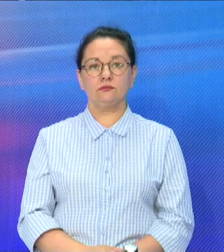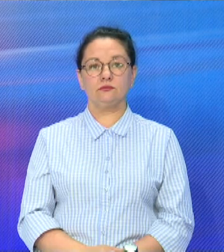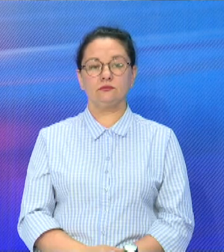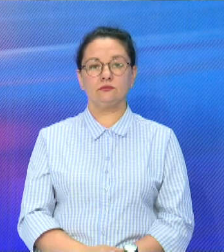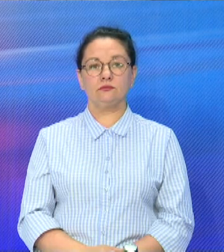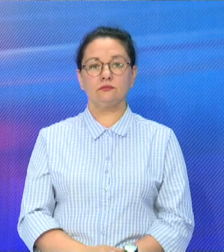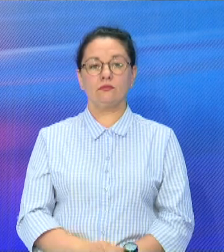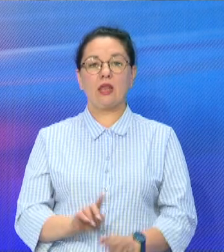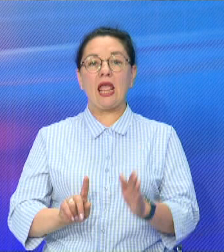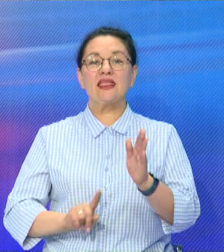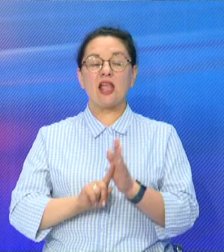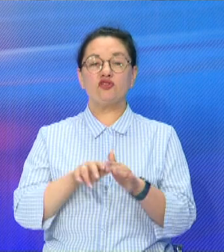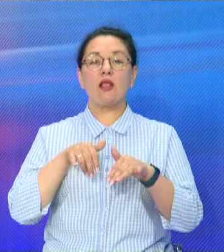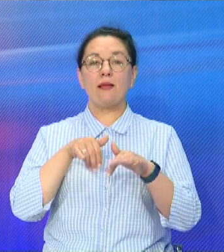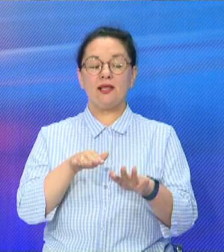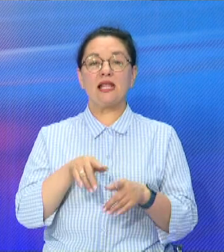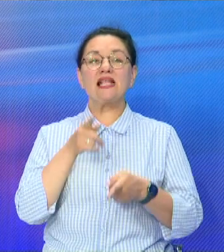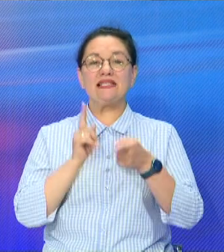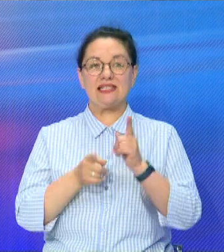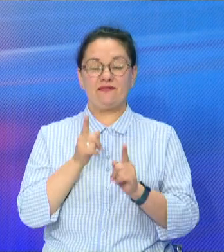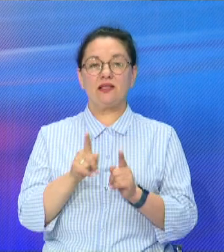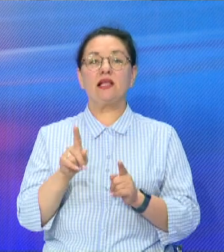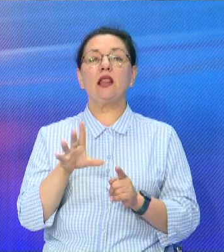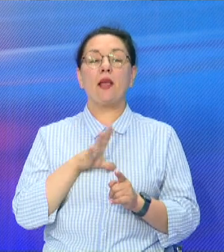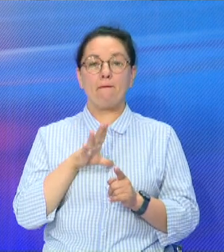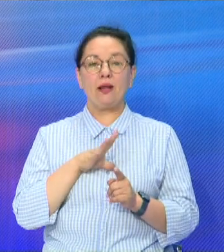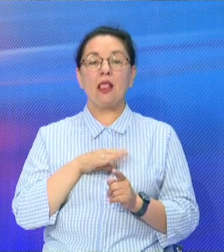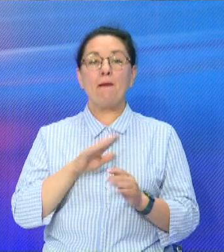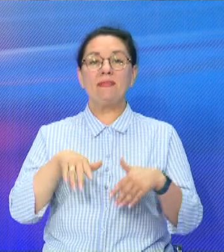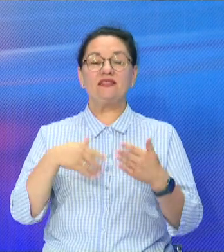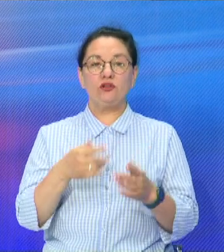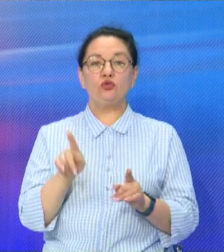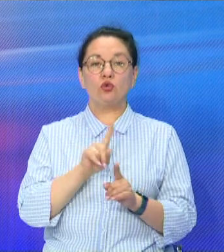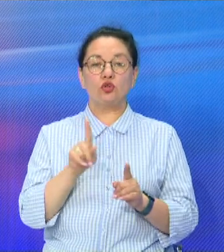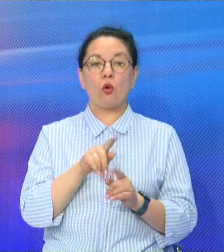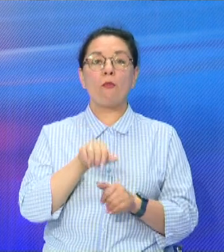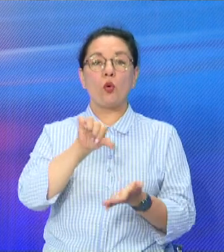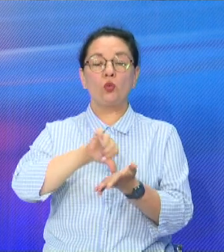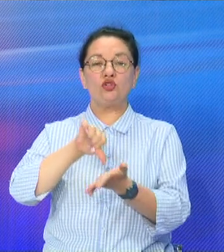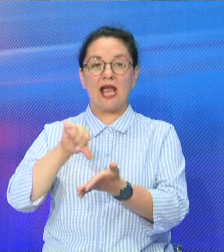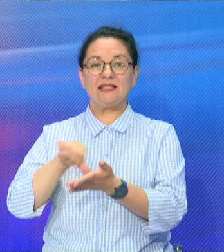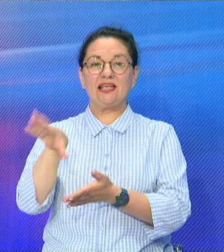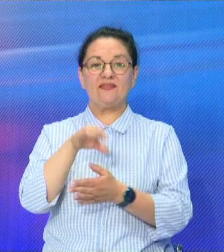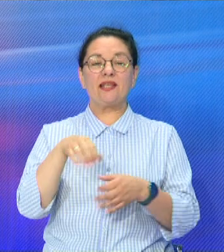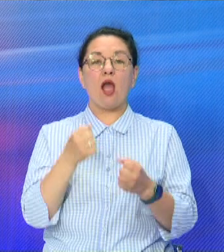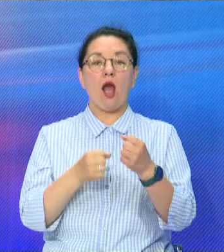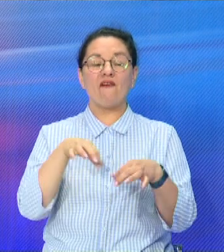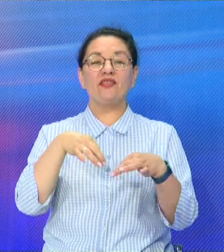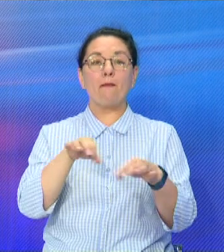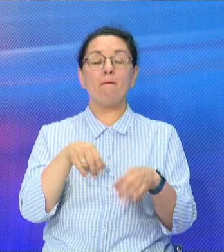начало митинга действительно приурочили к тому чтобы участники автопробега почтили минутой